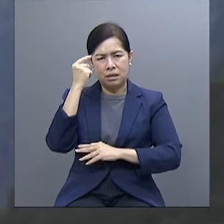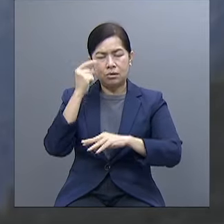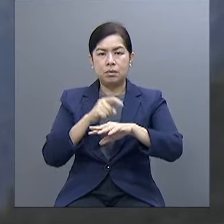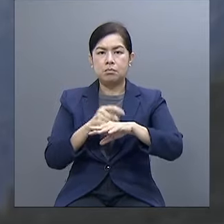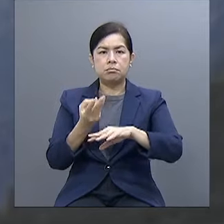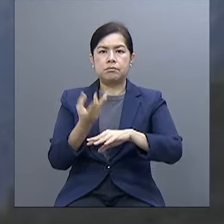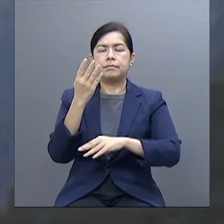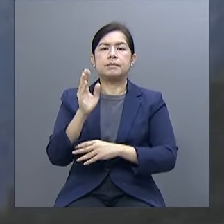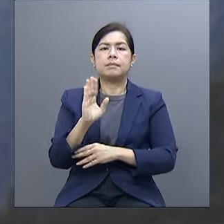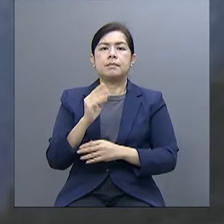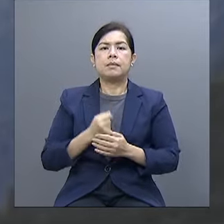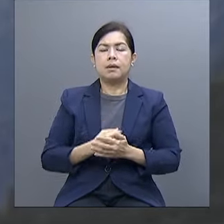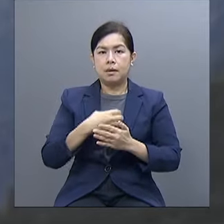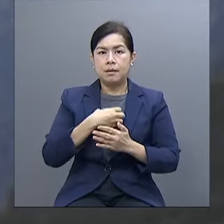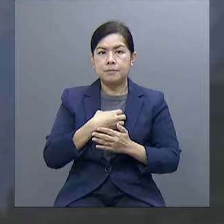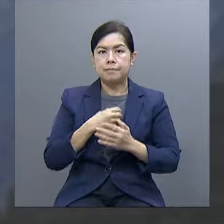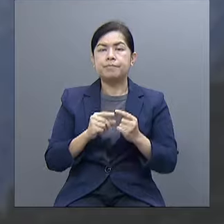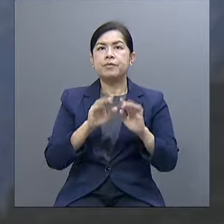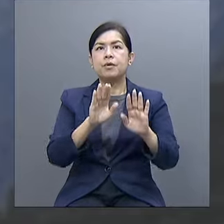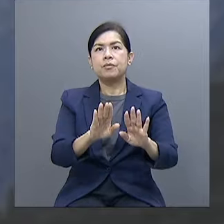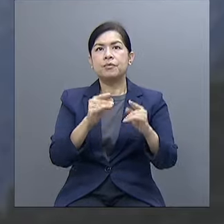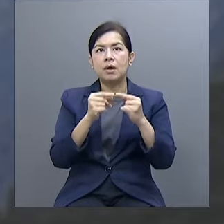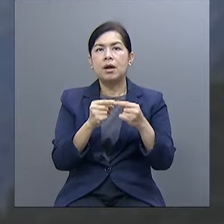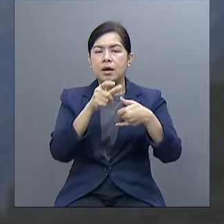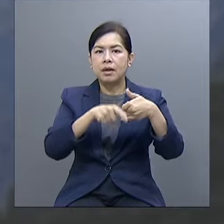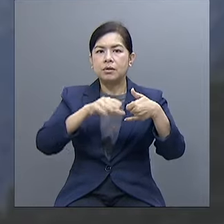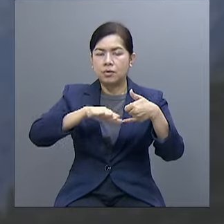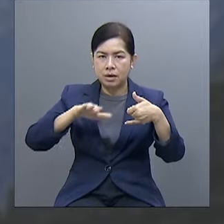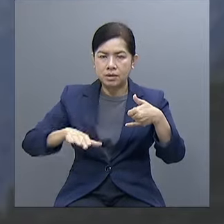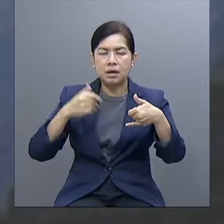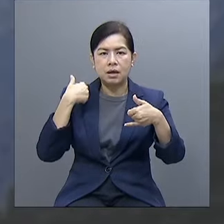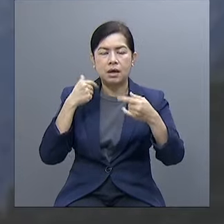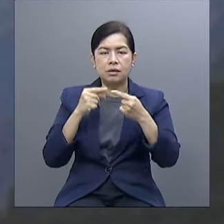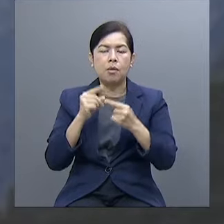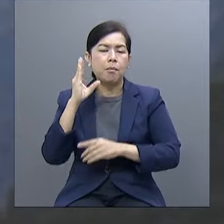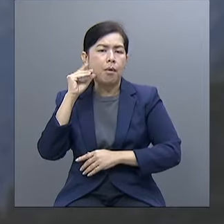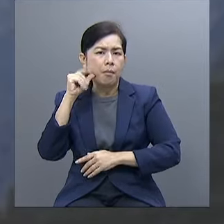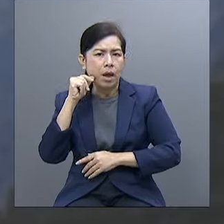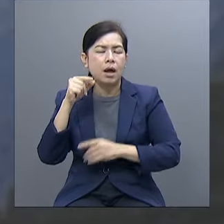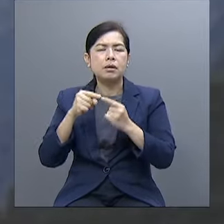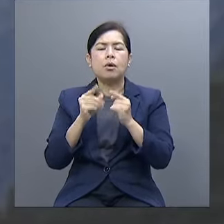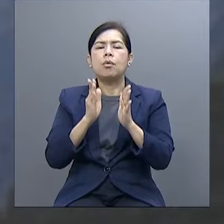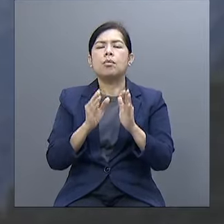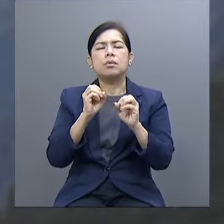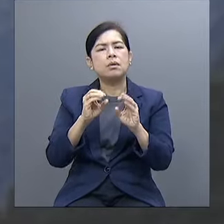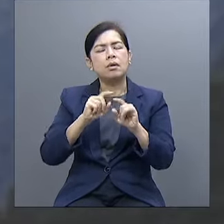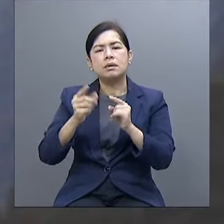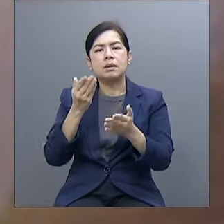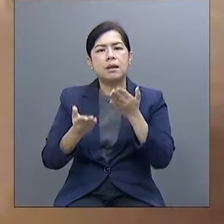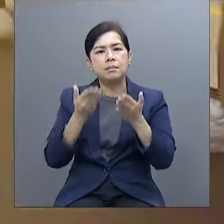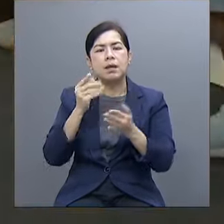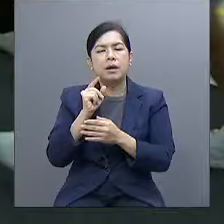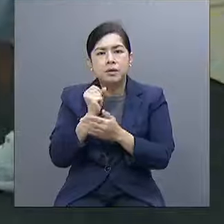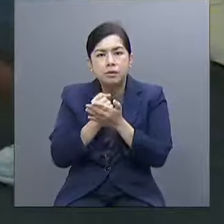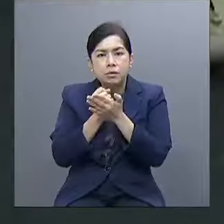นั้นเรายังอยากให้เด็กเนี่ยอยู่ในความดูแลของผู้ปกครองของผู้ใหญ่ให้ปลอดภัยมากกว่